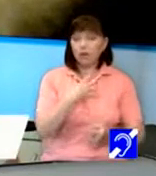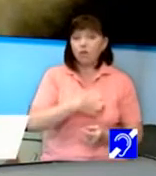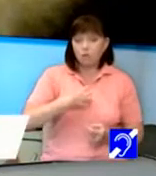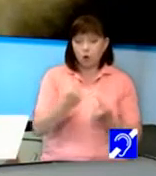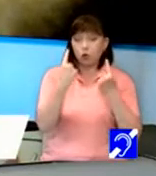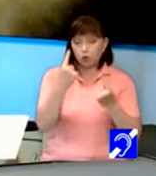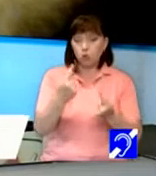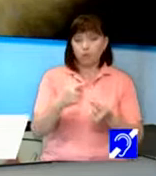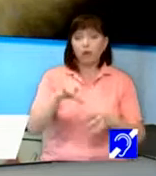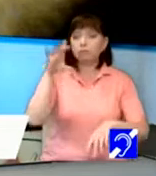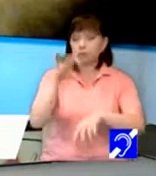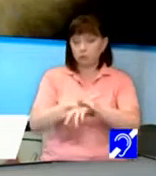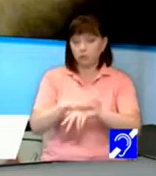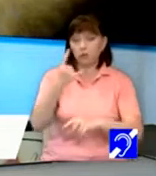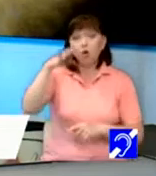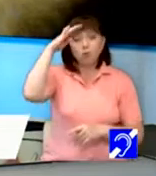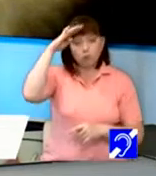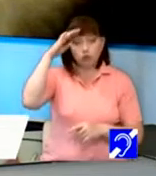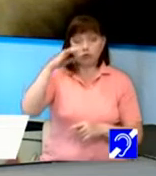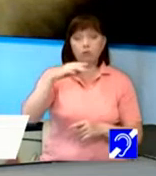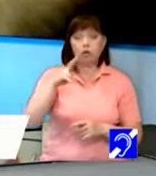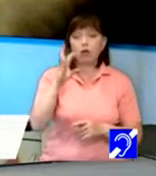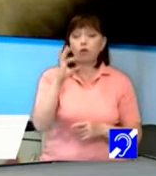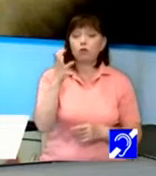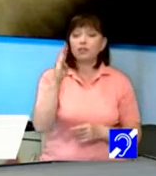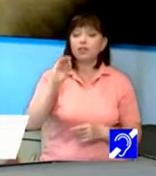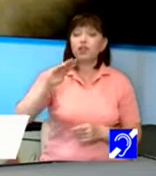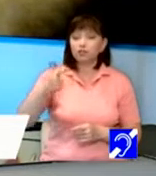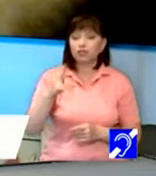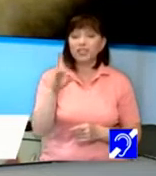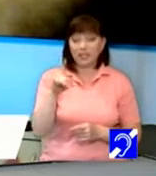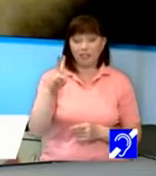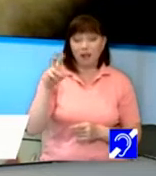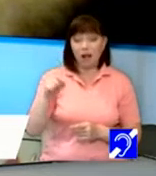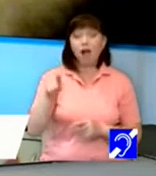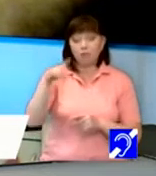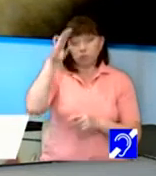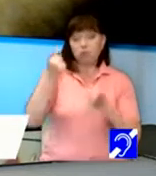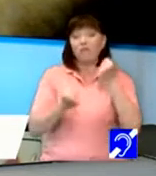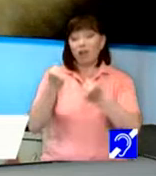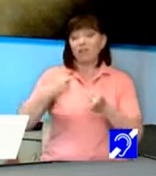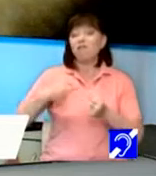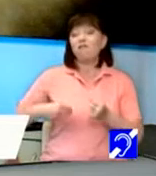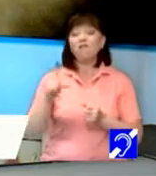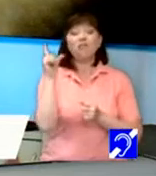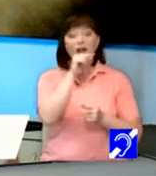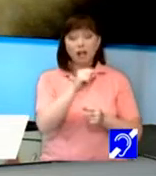Vama Costești-Stânca, un bărbat de 34 de ani, șoferul unui autocar de pe ruta Republica Moldova-Franța, a încercat să scoată ilegal din